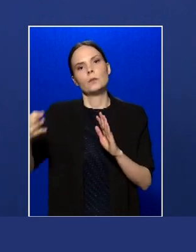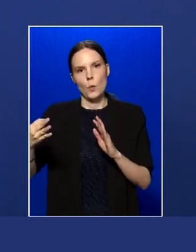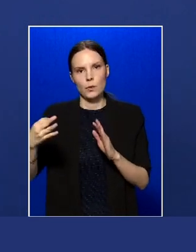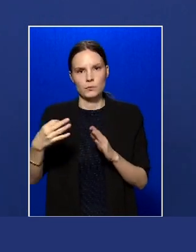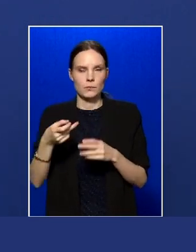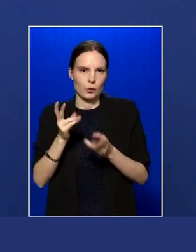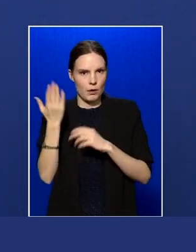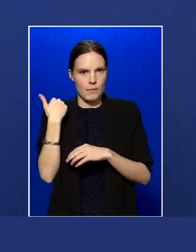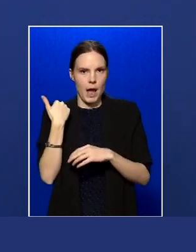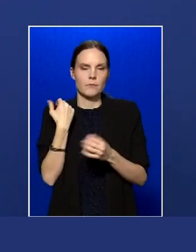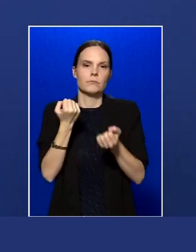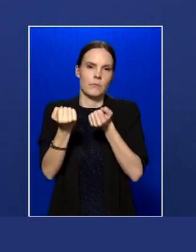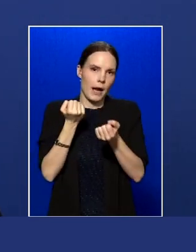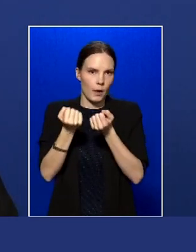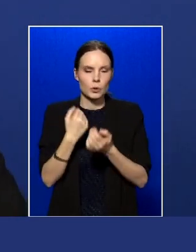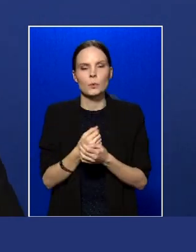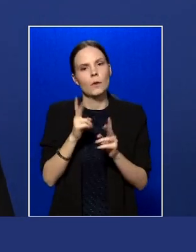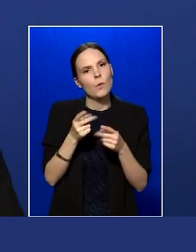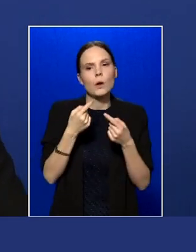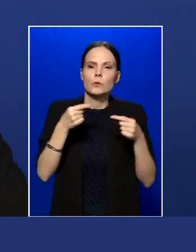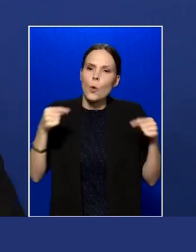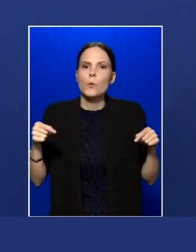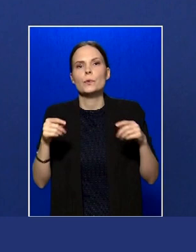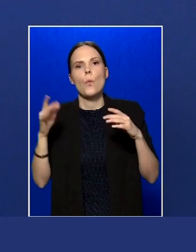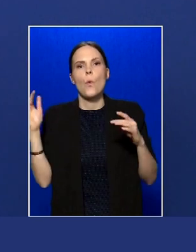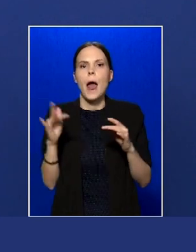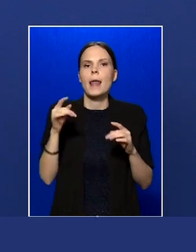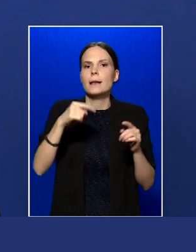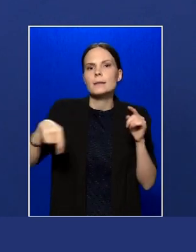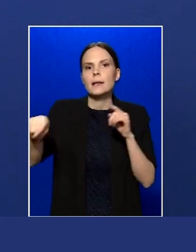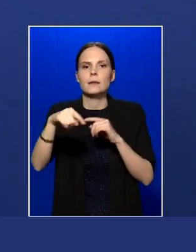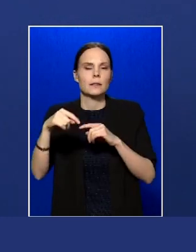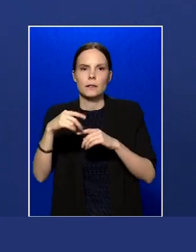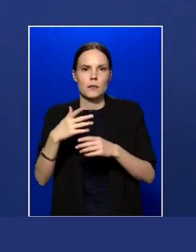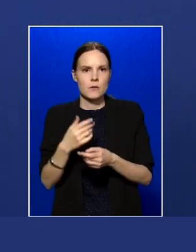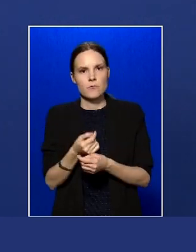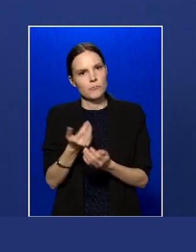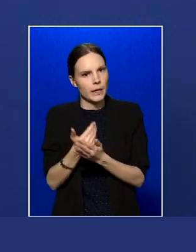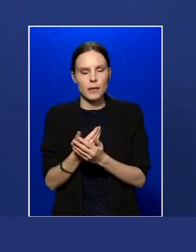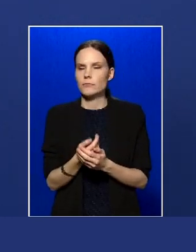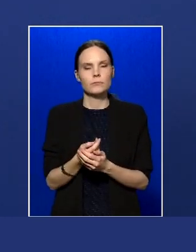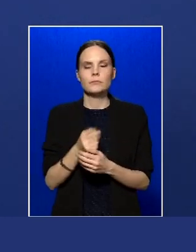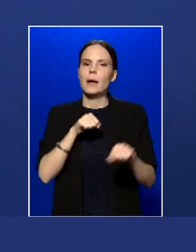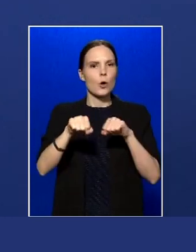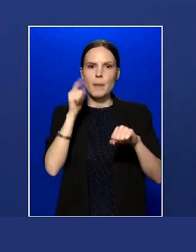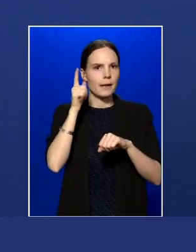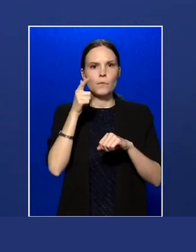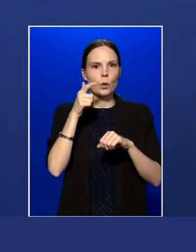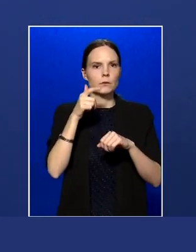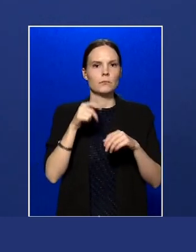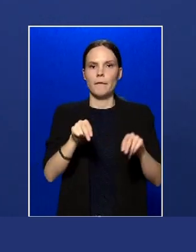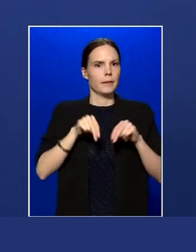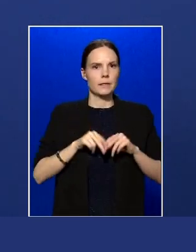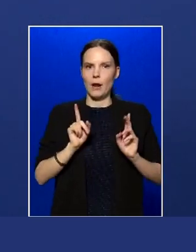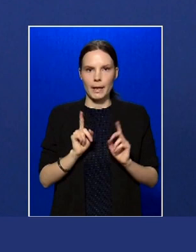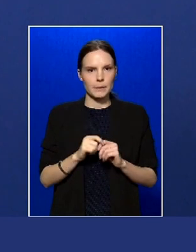egyébként ebben megállapodtunk. Itt voltak különböző ellenzéki szélenhangú, hogy a kormány ettől vissza fog lépni. A kormány nem lép vissza semmilyen korábban kötött